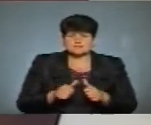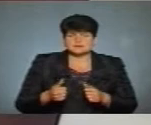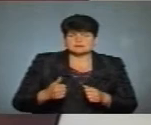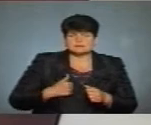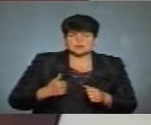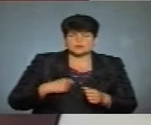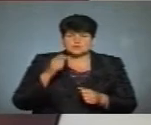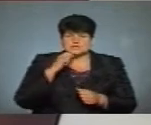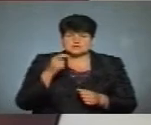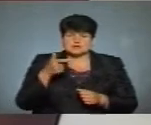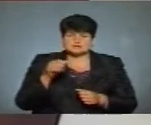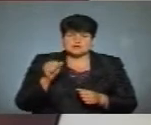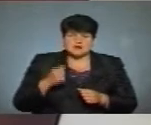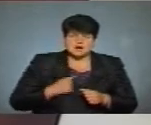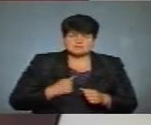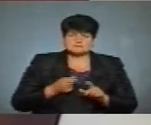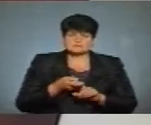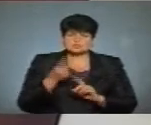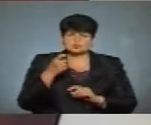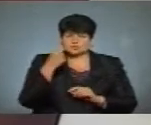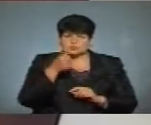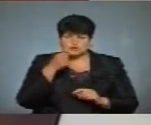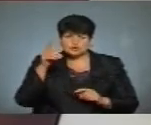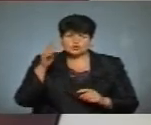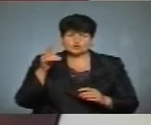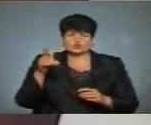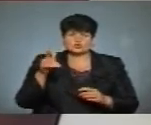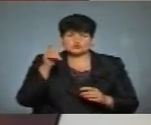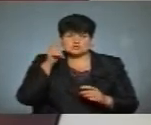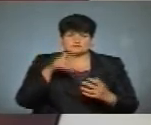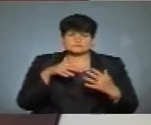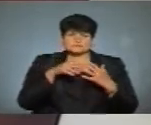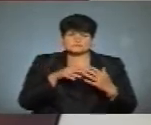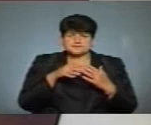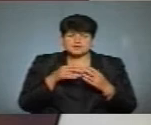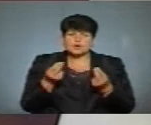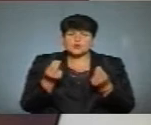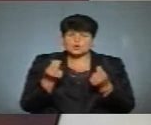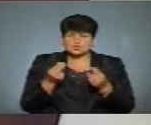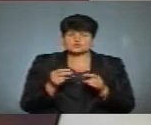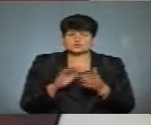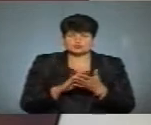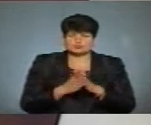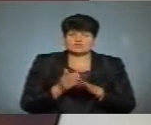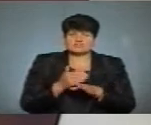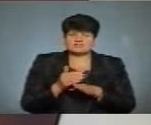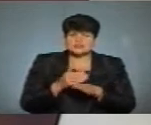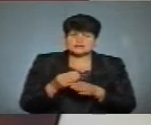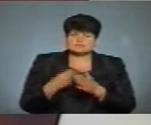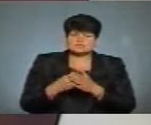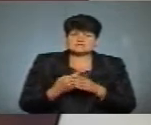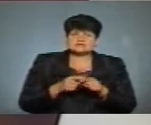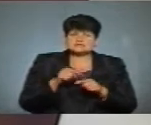Галицької армії з нагоди 100-річчя Чортківської офензиви. Кошти на зведення меморіалу домовилися виділяти з бюджетів цих областей,